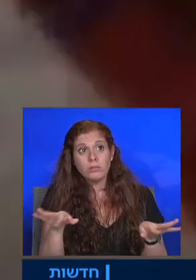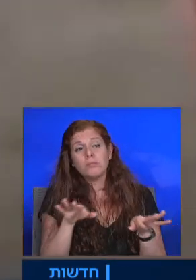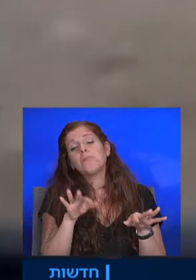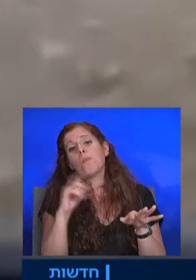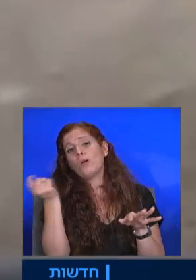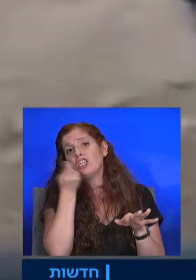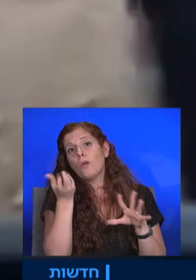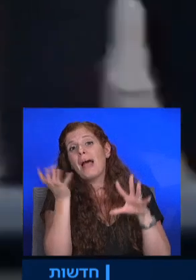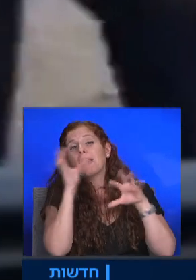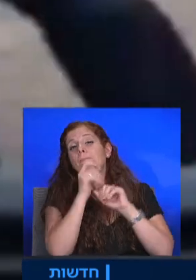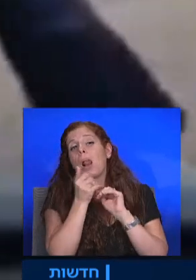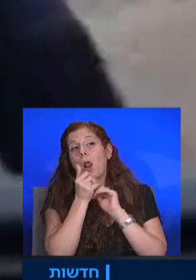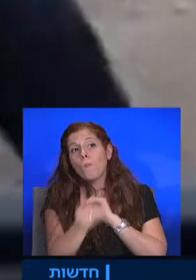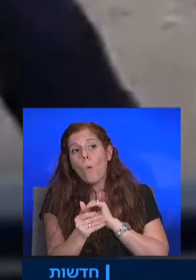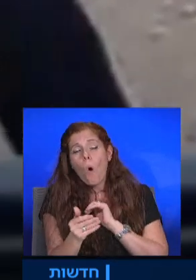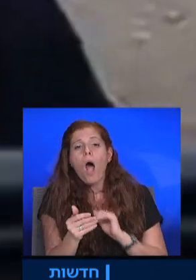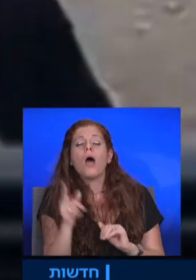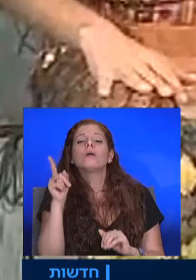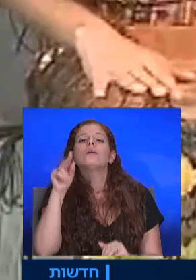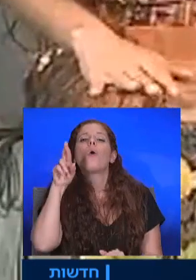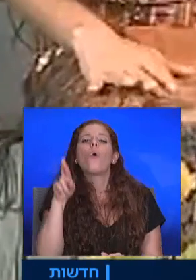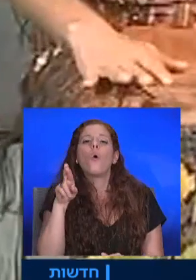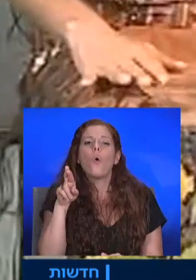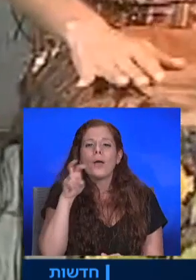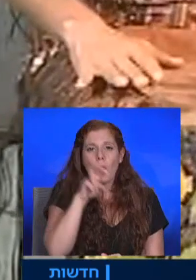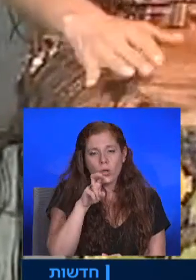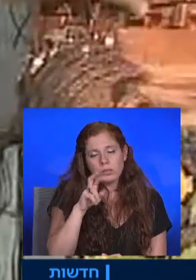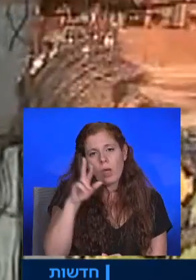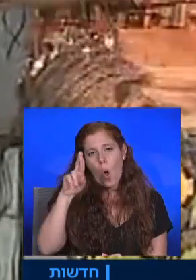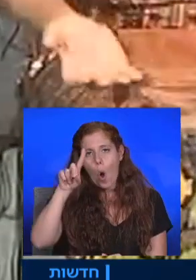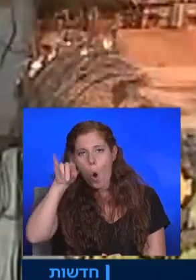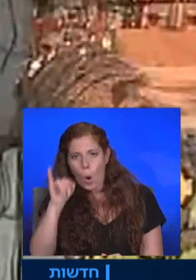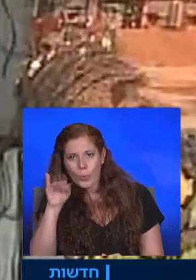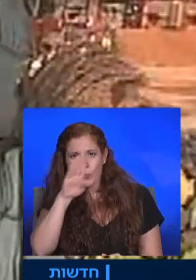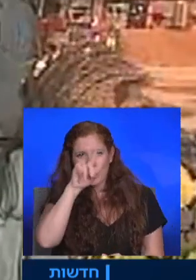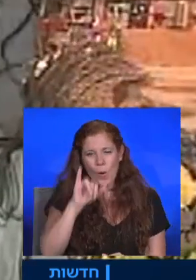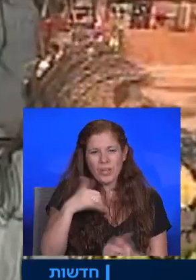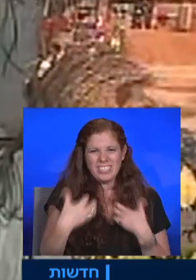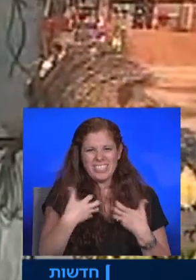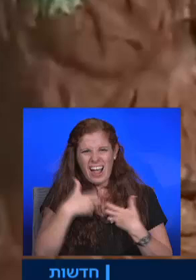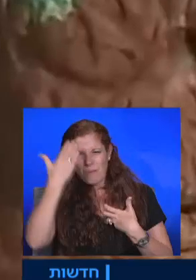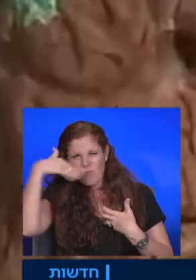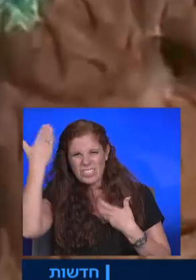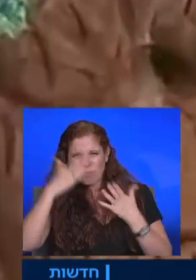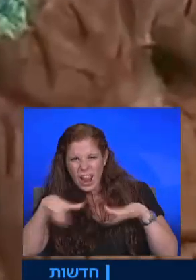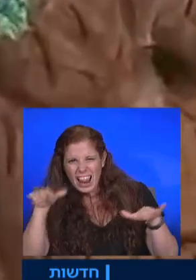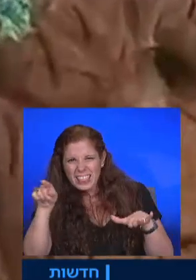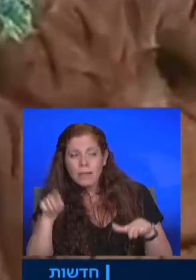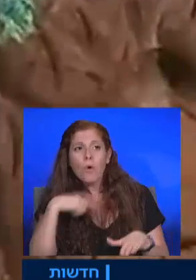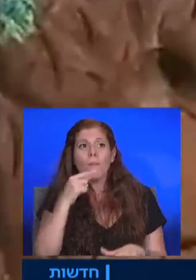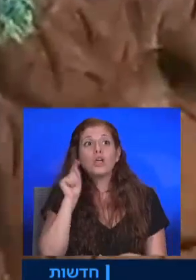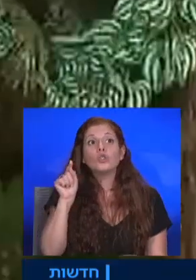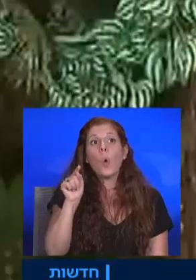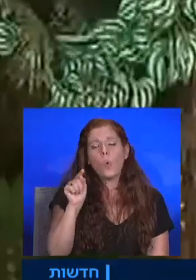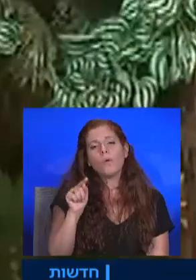מאוחרת, התוודה רועי עוז, המוכר יותר ככוכב הילדים רוי בוי, כי הוא האיש בסרטון. עוז פרסם פוסט